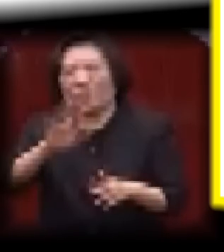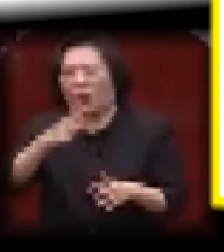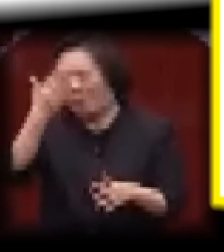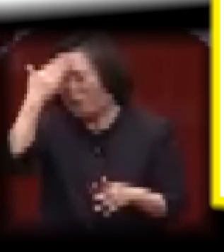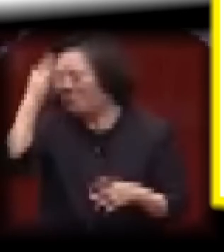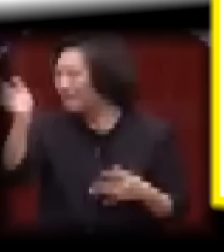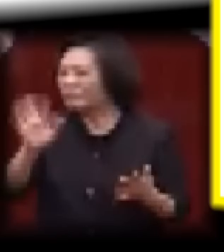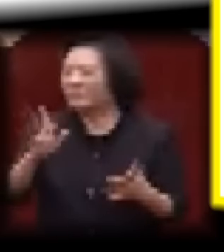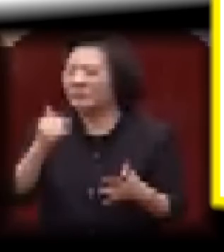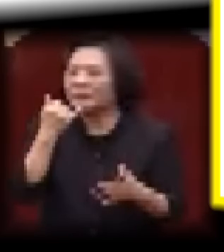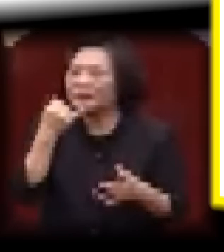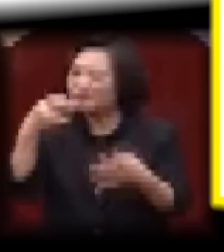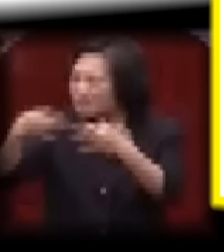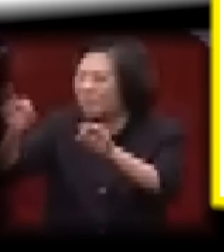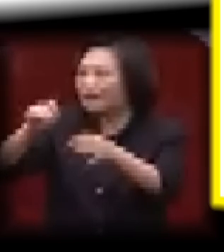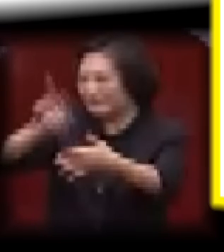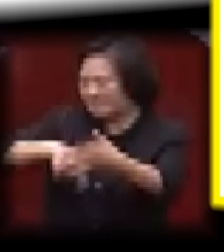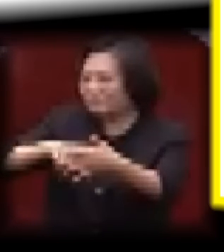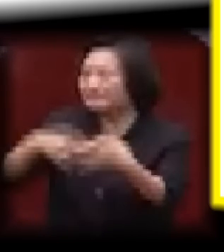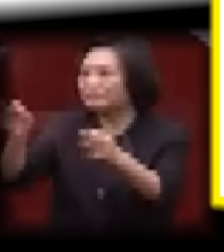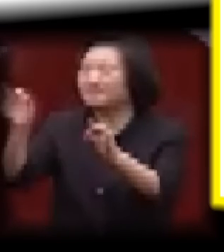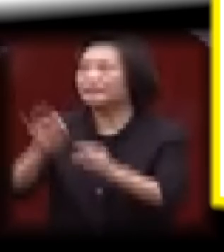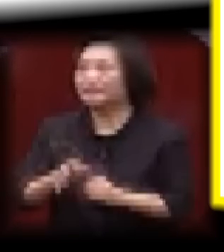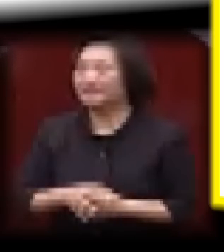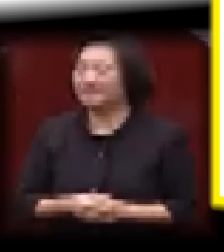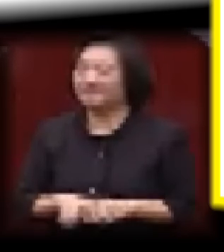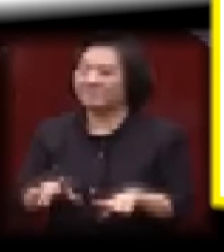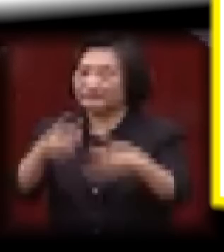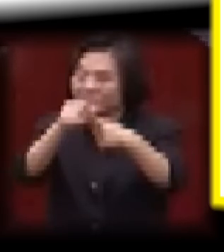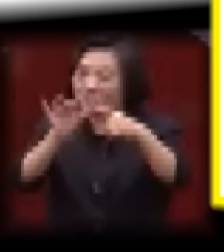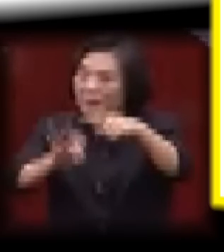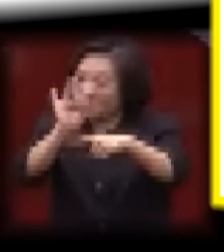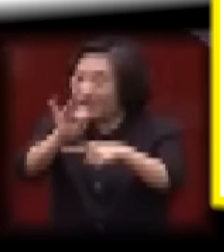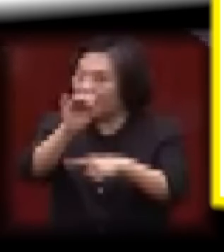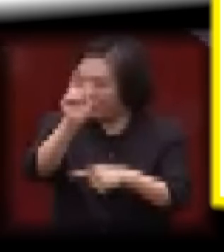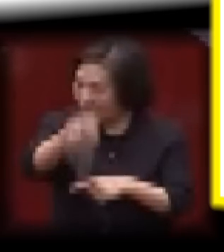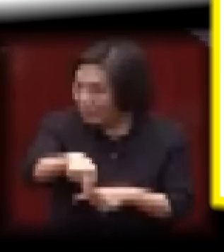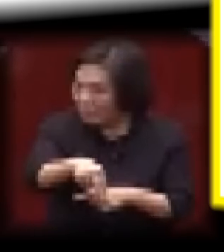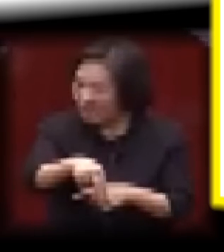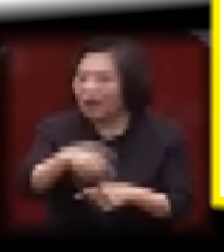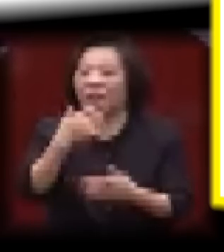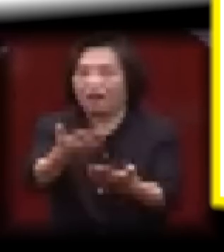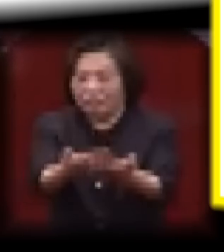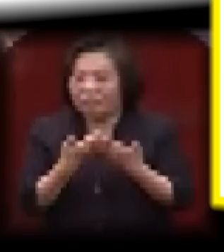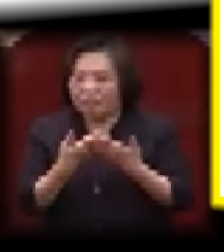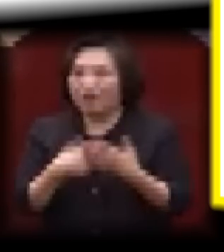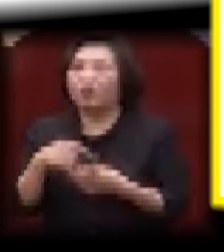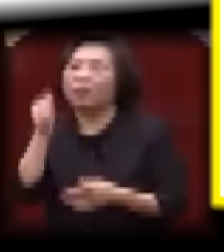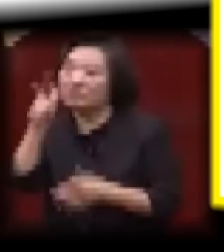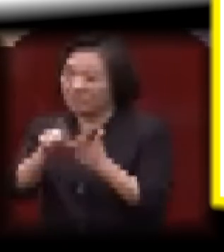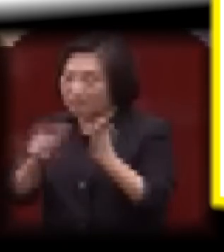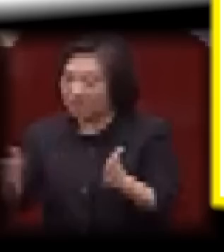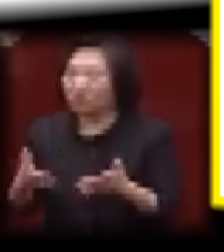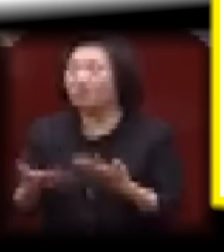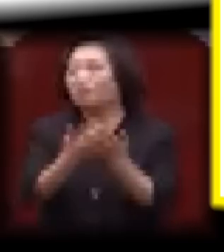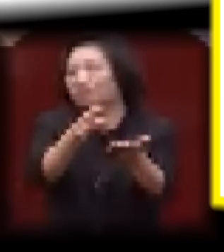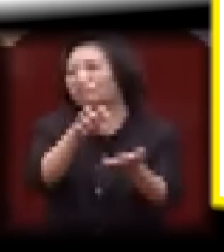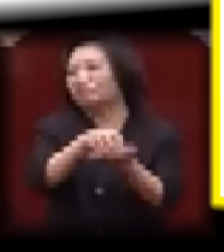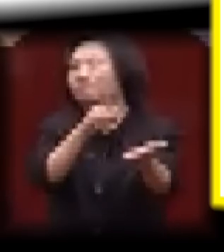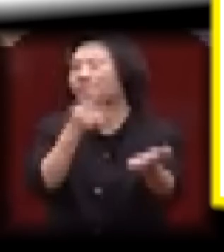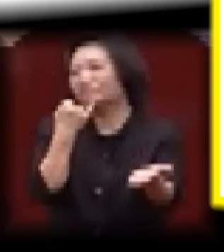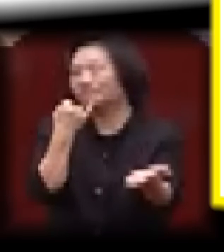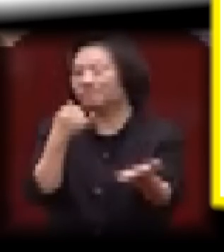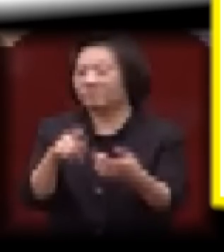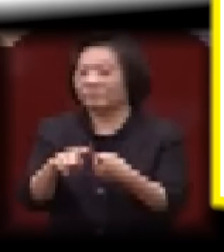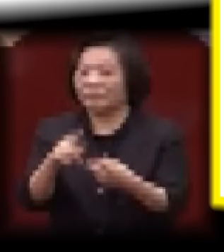的效率。所以我们的目标是这样：地主100%同意的进来，六个月内应该画建造给他。如果牵涉权